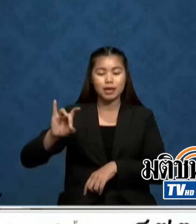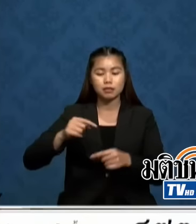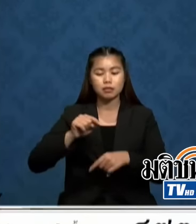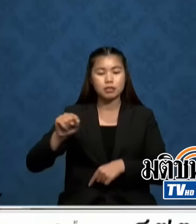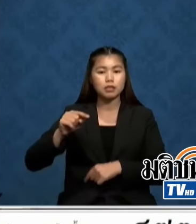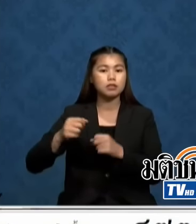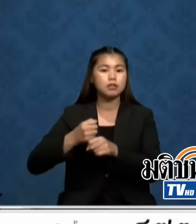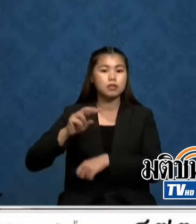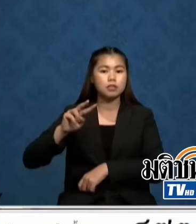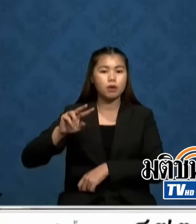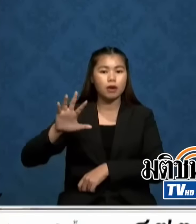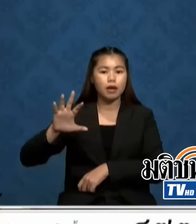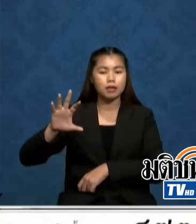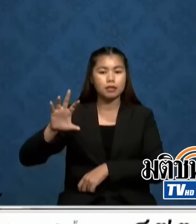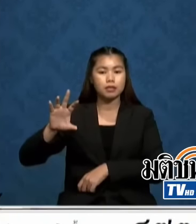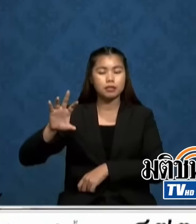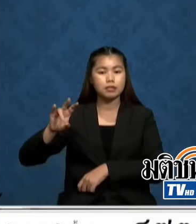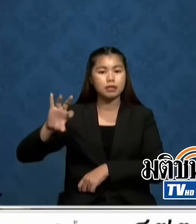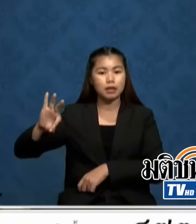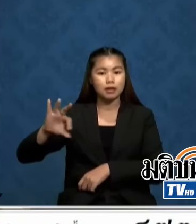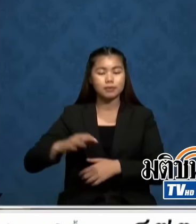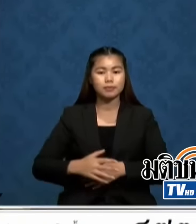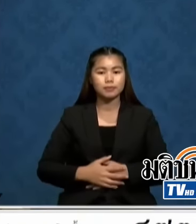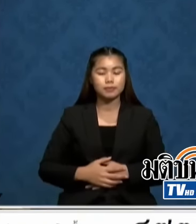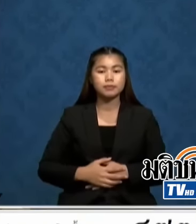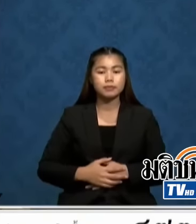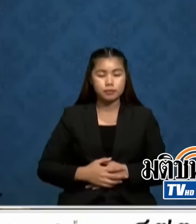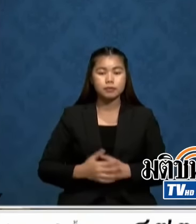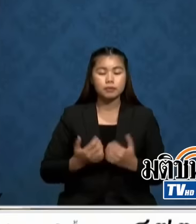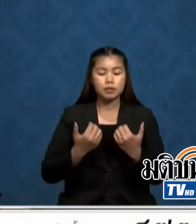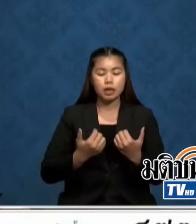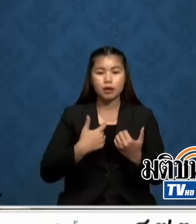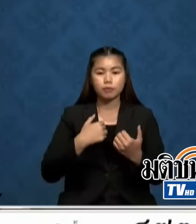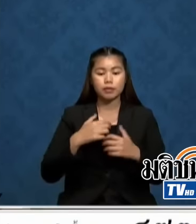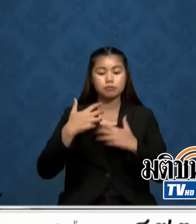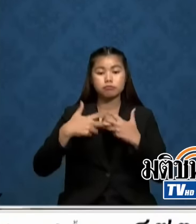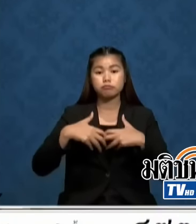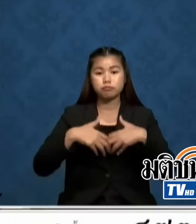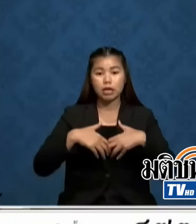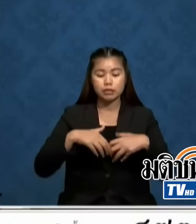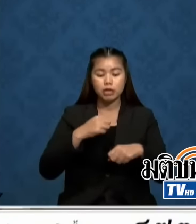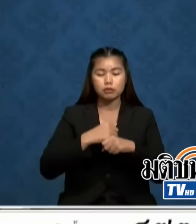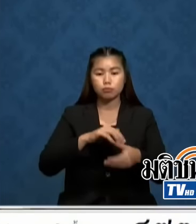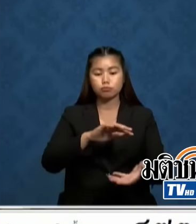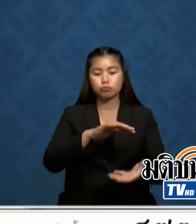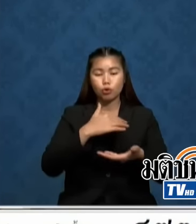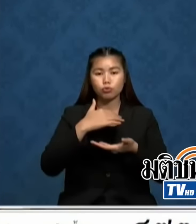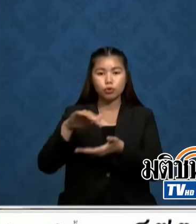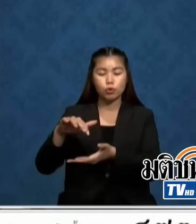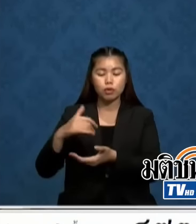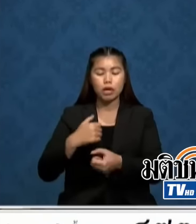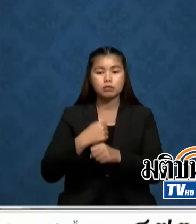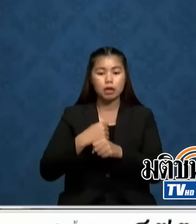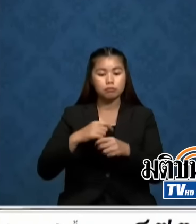พ.ศ2579และกิจการอื่นที่เป็นส่วนหนึ่งของการผลิตการขนส่งและระบบ